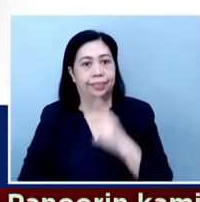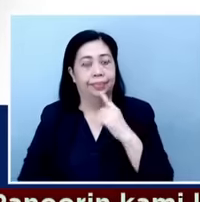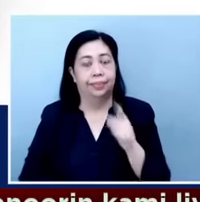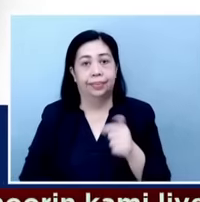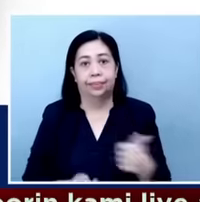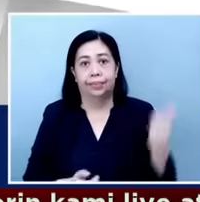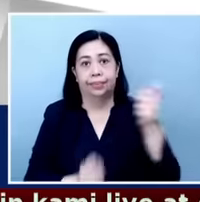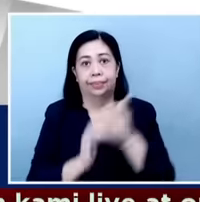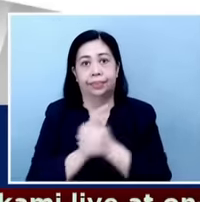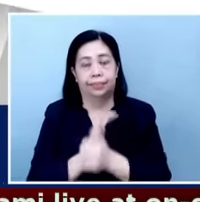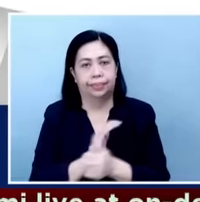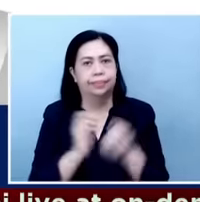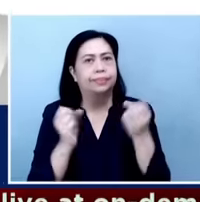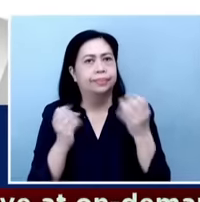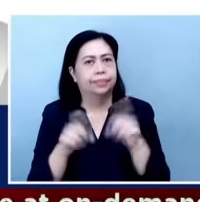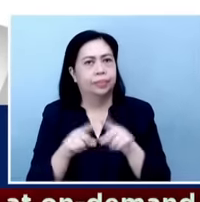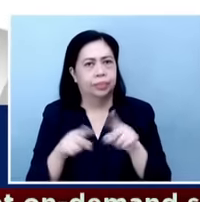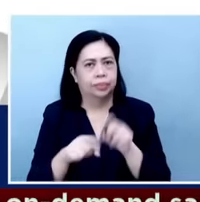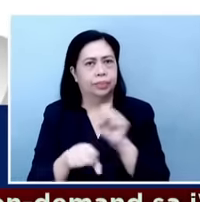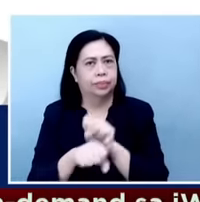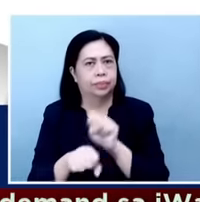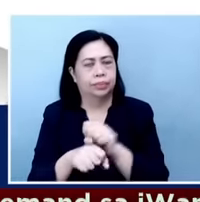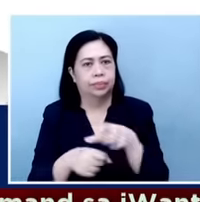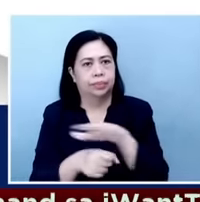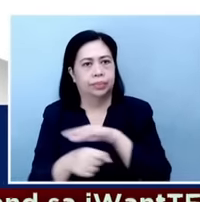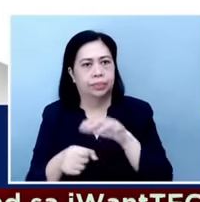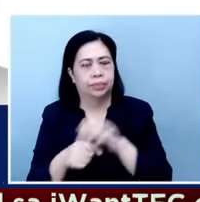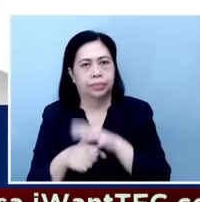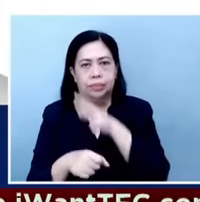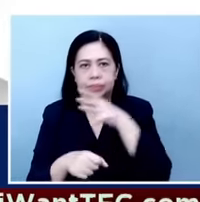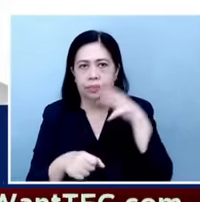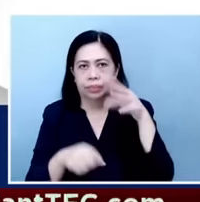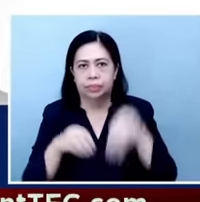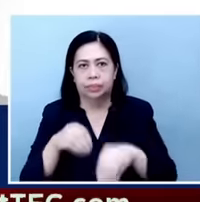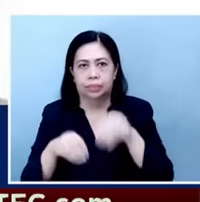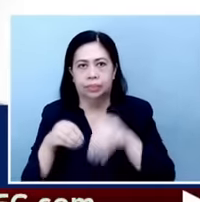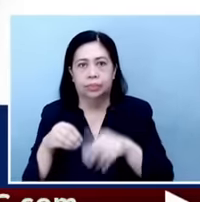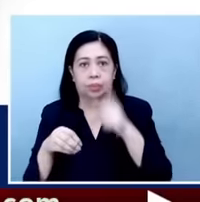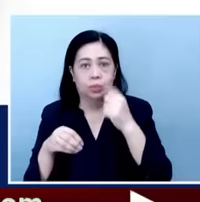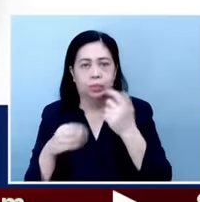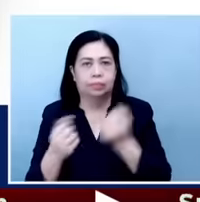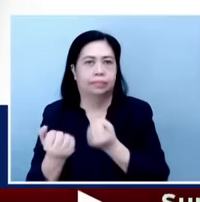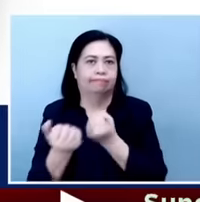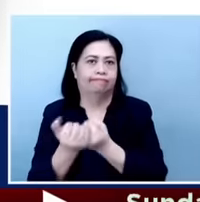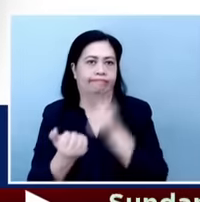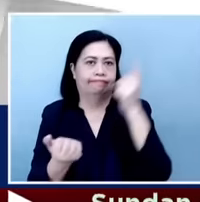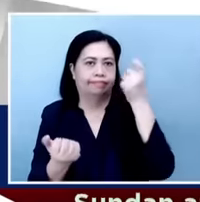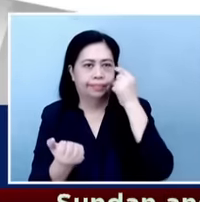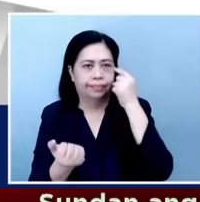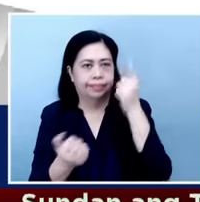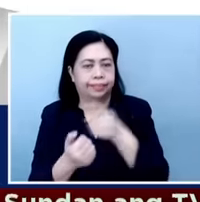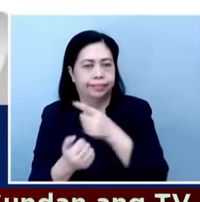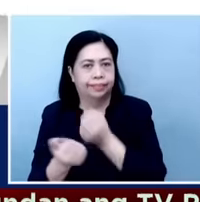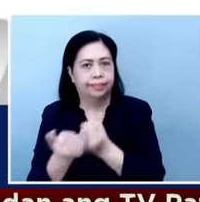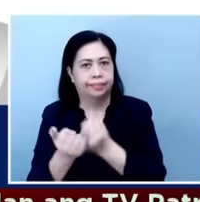eksperto, marami ring nagkatrabaho sa sektor ng agrikultura dahil na rin sa suporta ng gobyerno sa mga magsasaka para